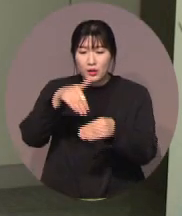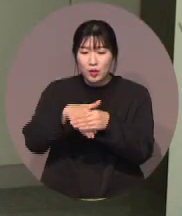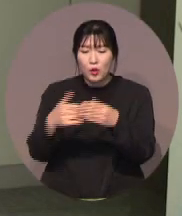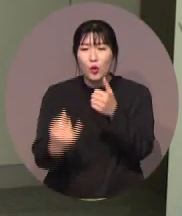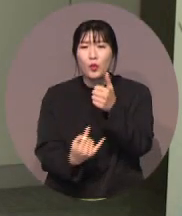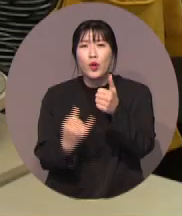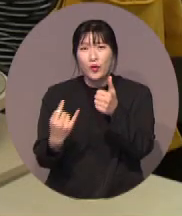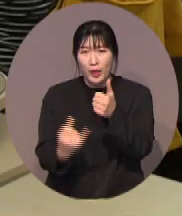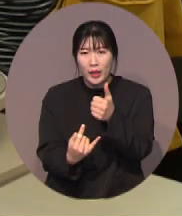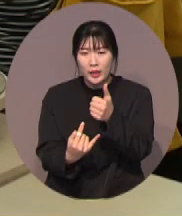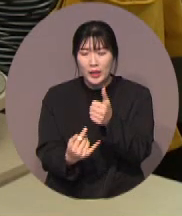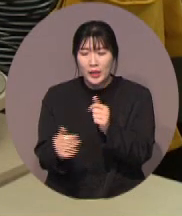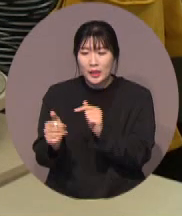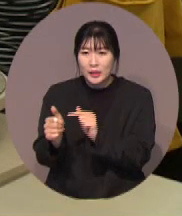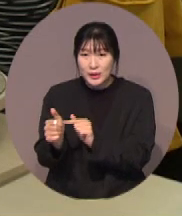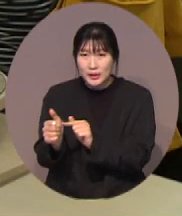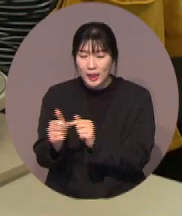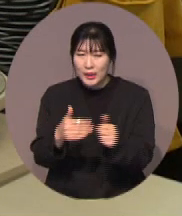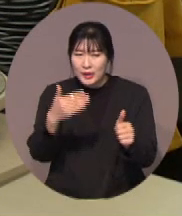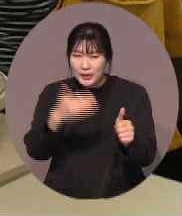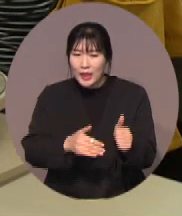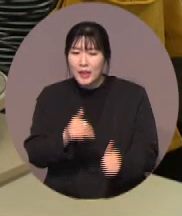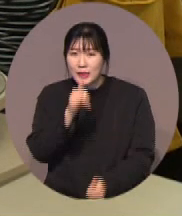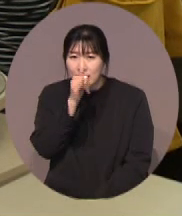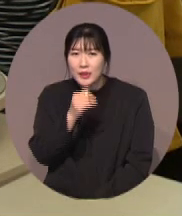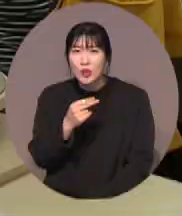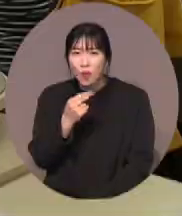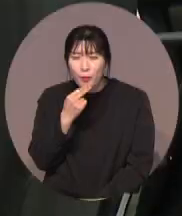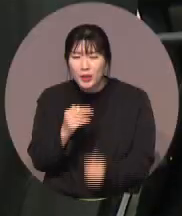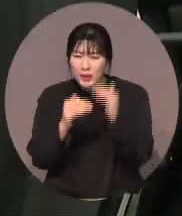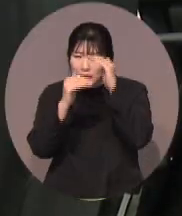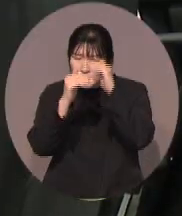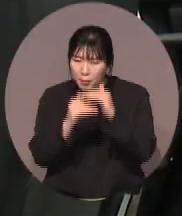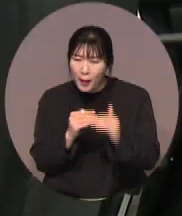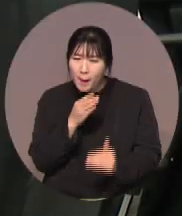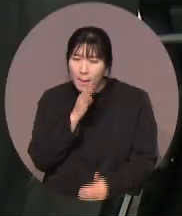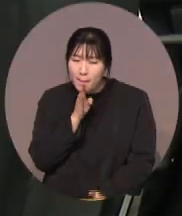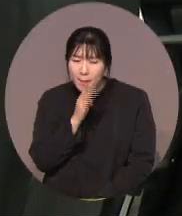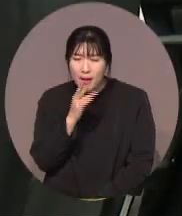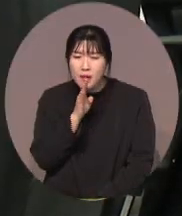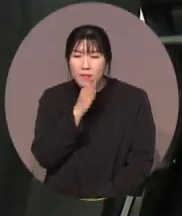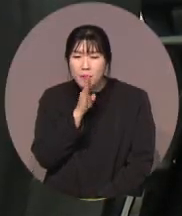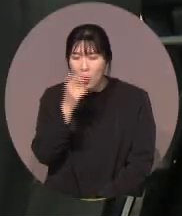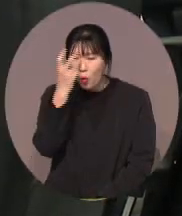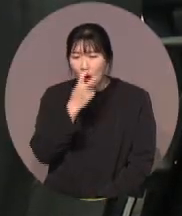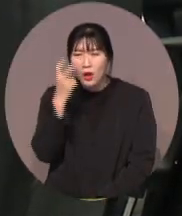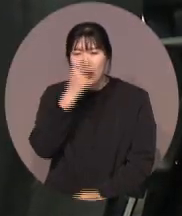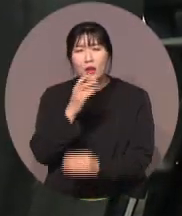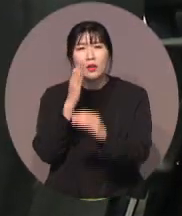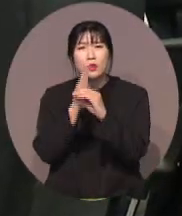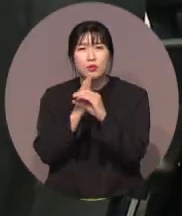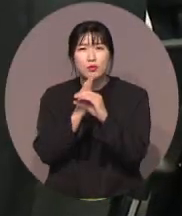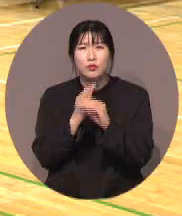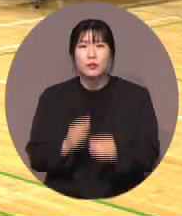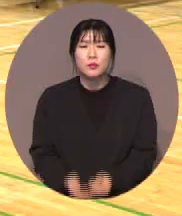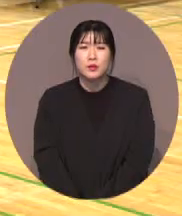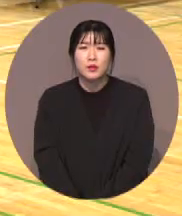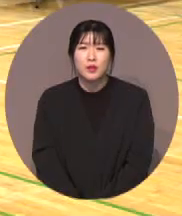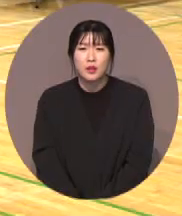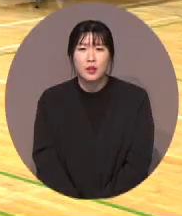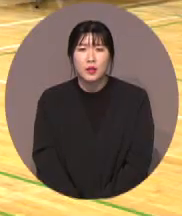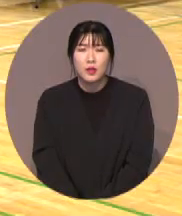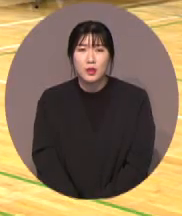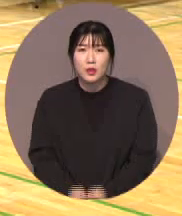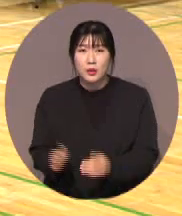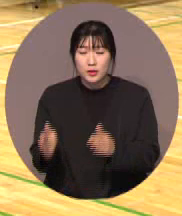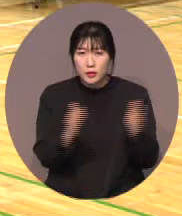선거관리위원회는 실제 후보자 사퇴 종용 등 법 위반 사항이 있는지 사실관계를 파악하는 조사에 착수했습니다.